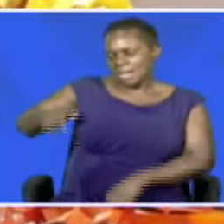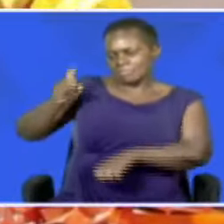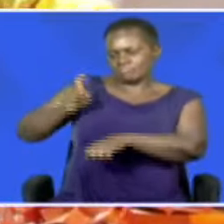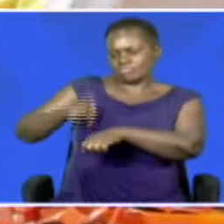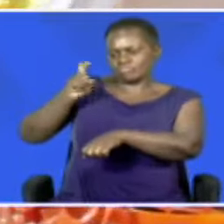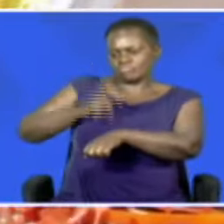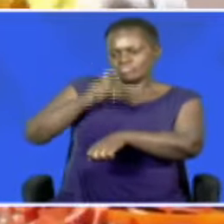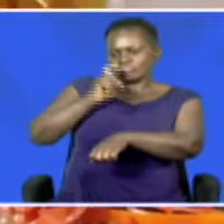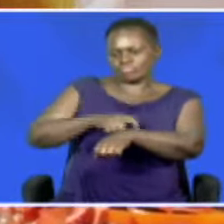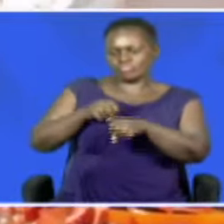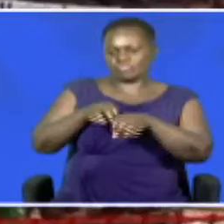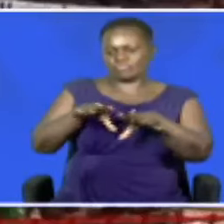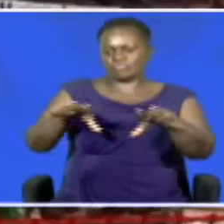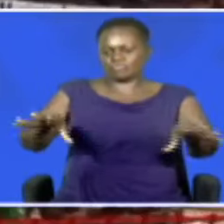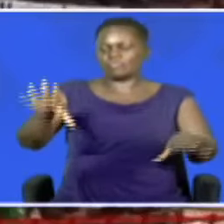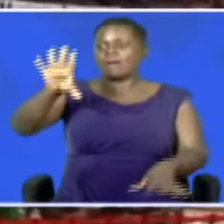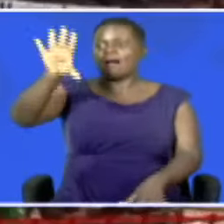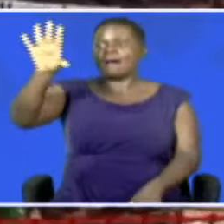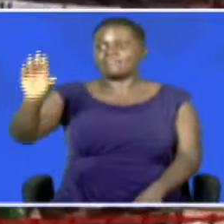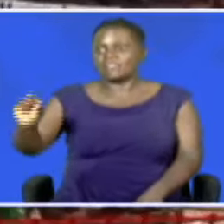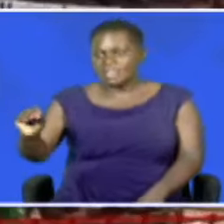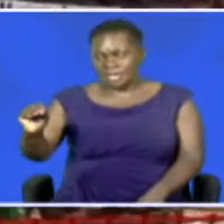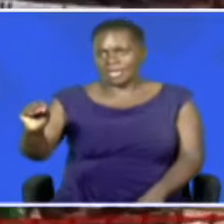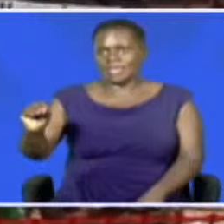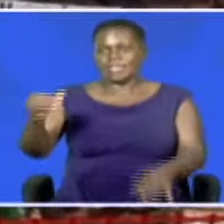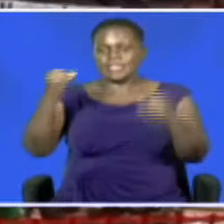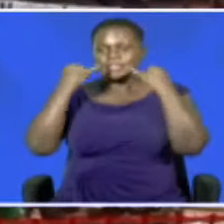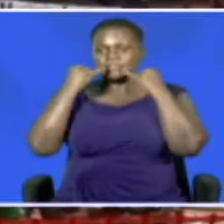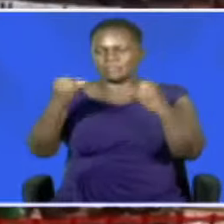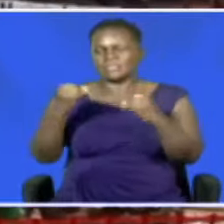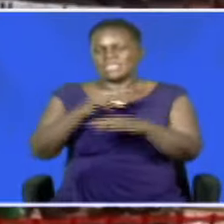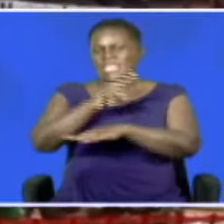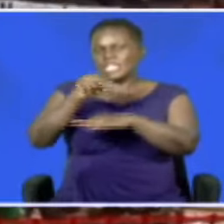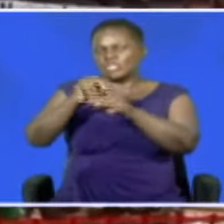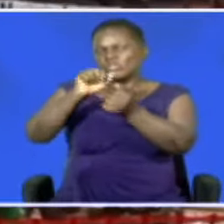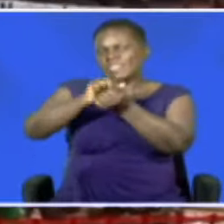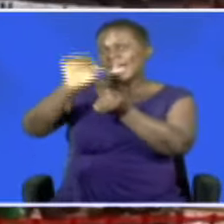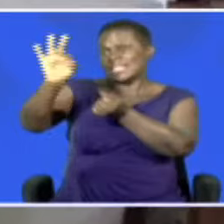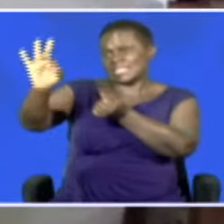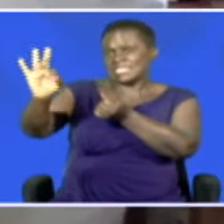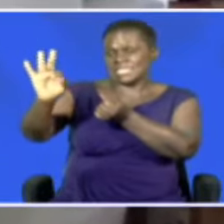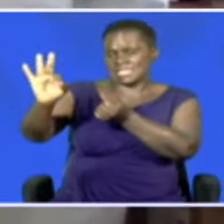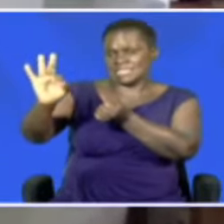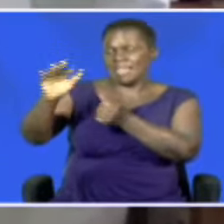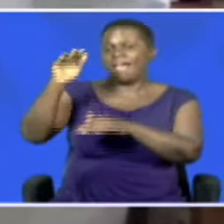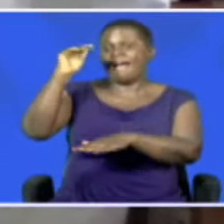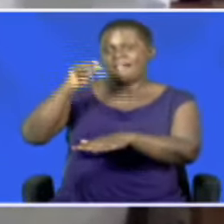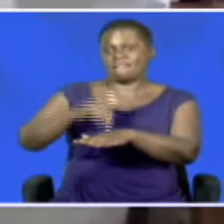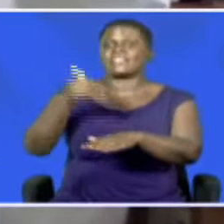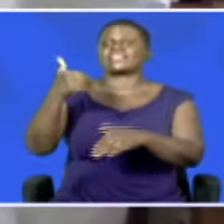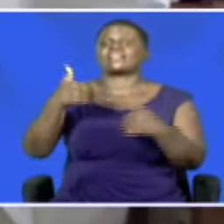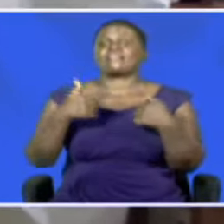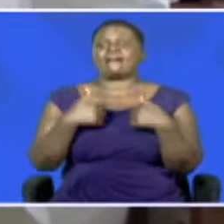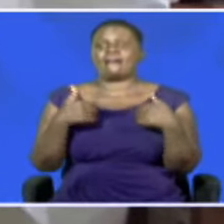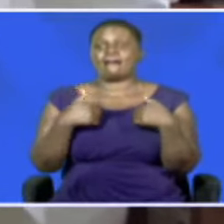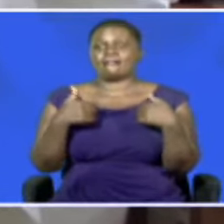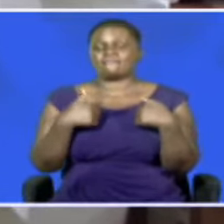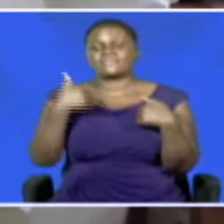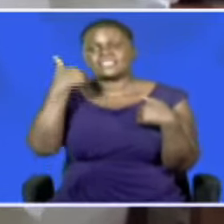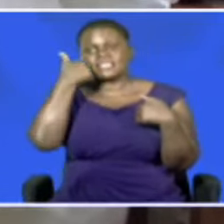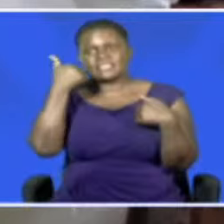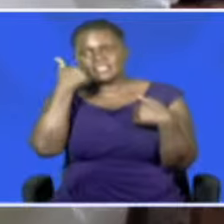unaendelea kusambaa barani Afrika, huku takribani mataifa 13 yakisemekana kukabiliana na msambao